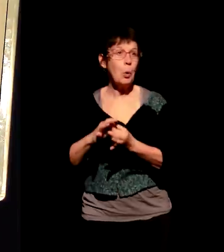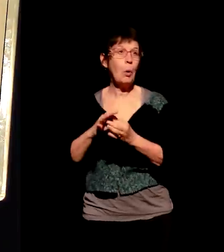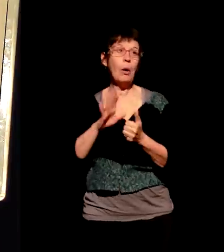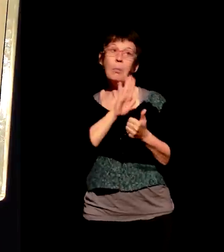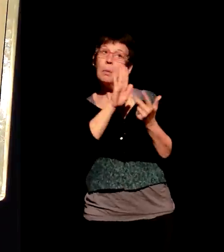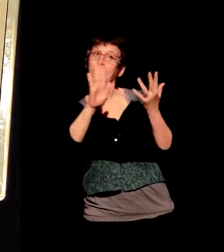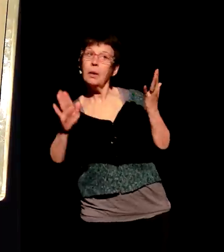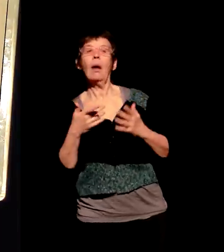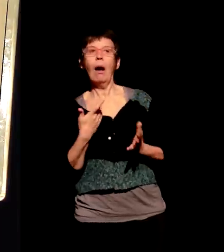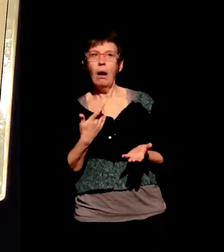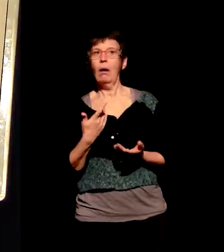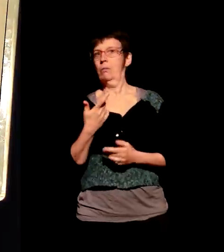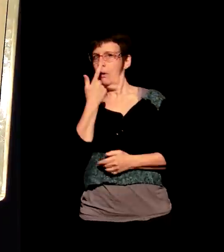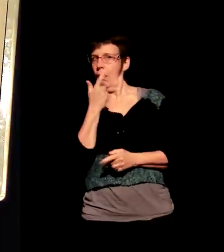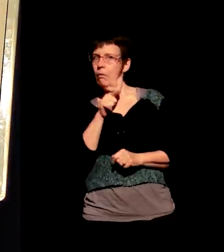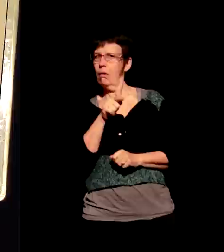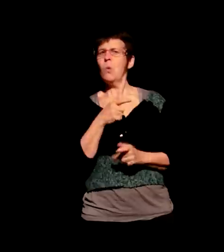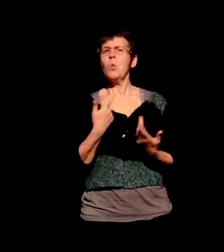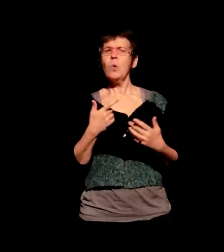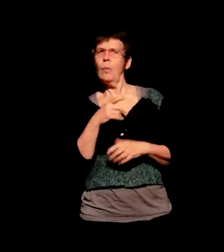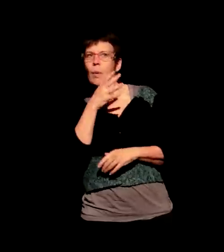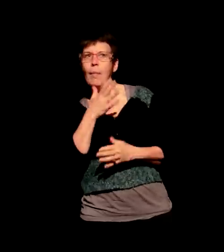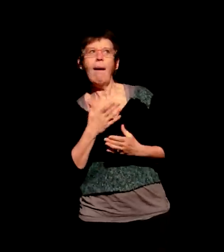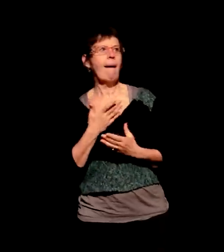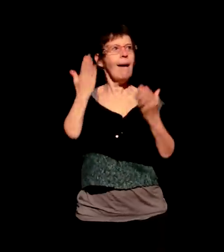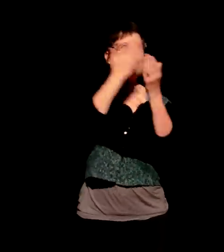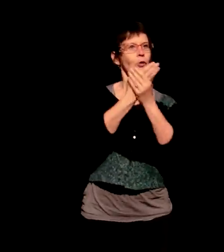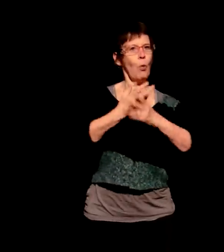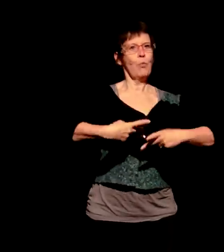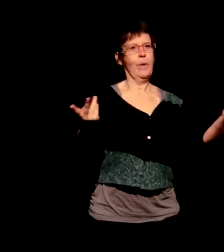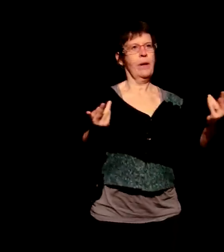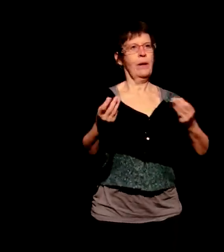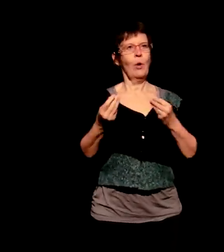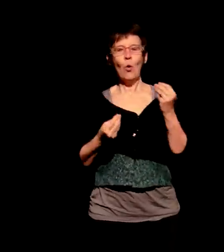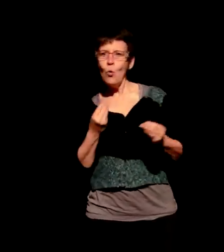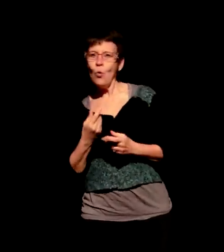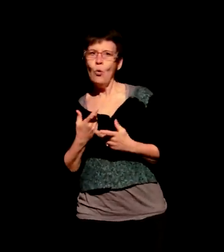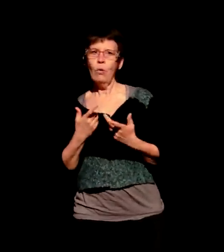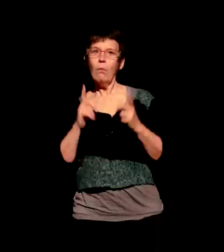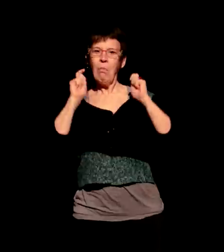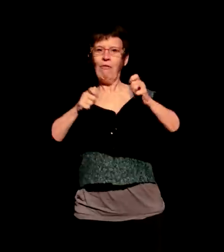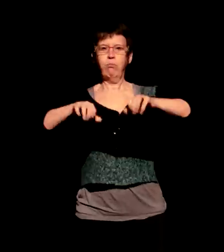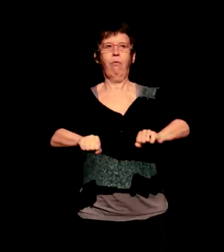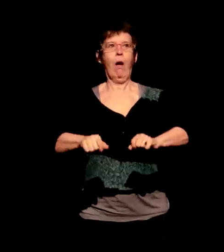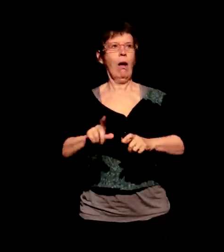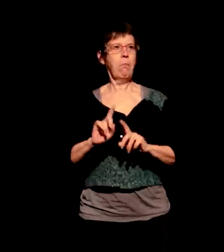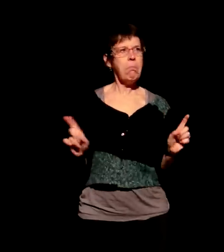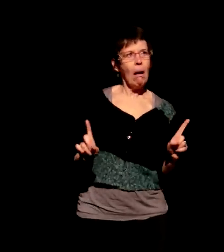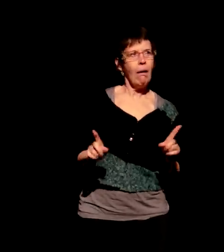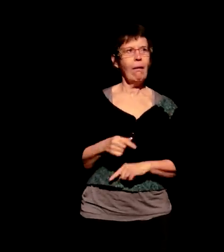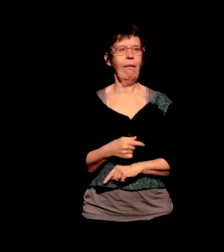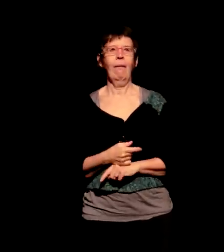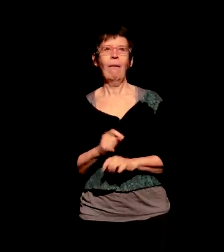avoir moins le droit de prendre la parole en public, moins le droit aux places de pouvoir, moins le droit aux postes à responsabilité